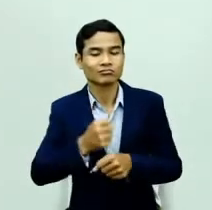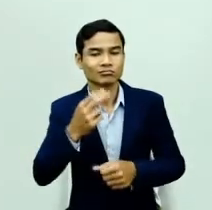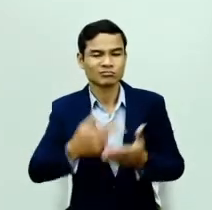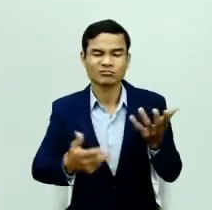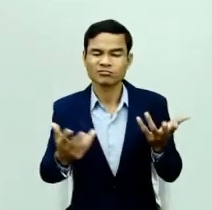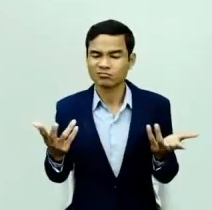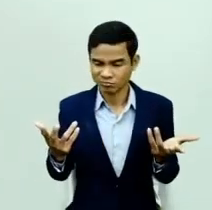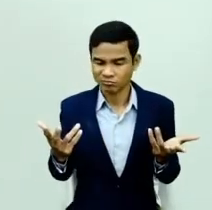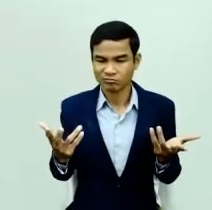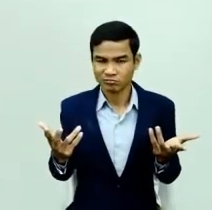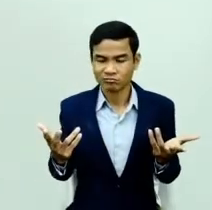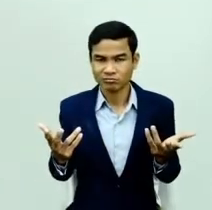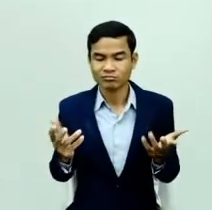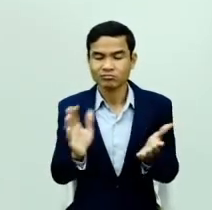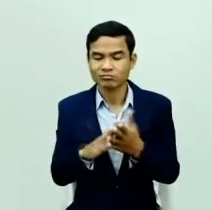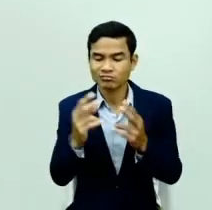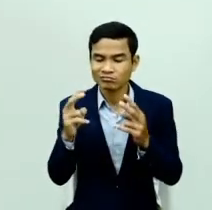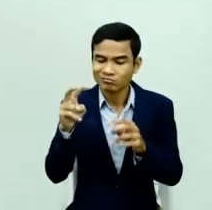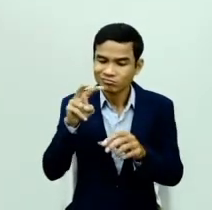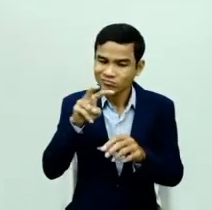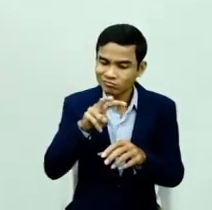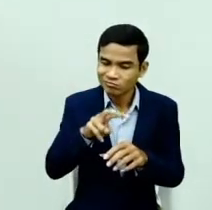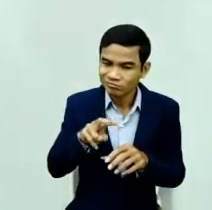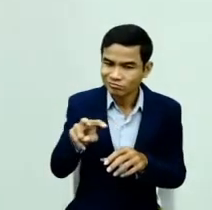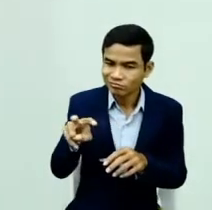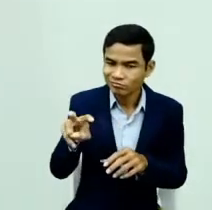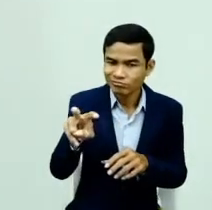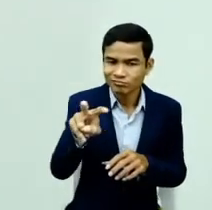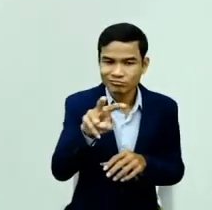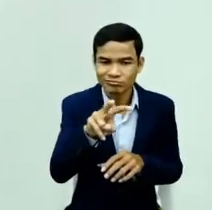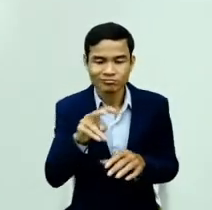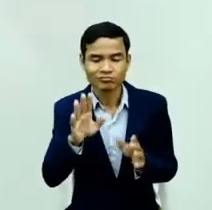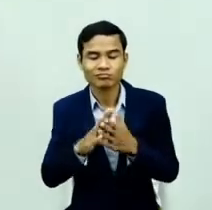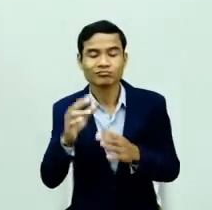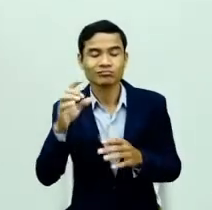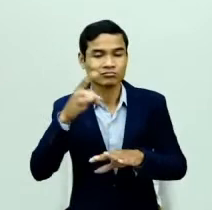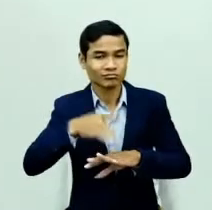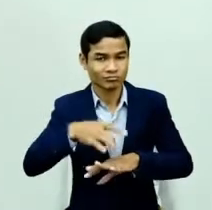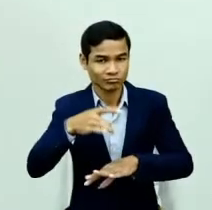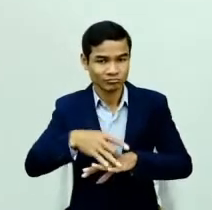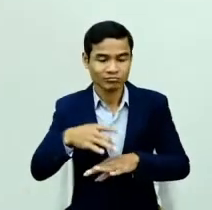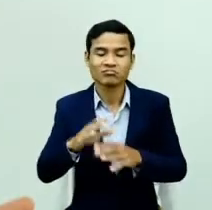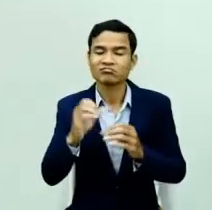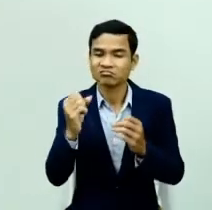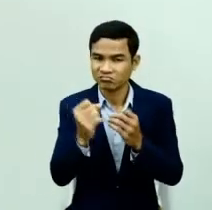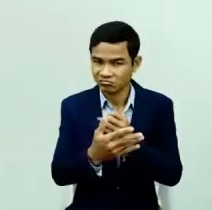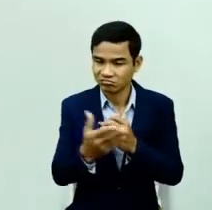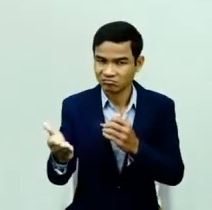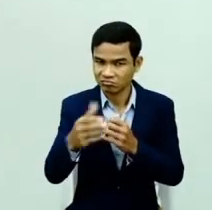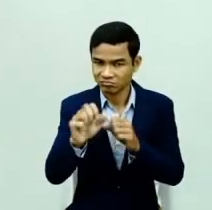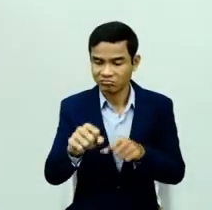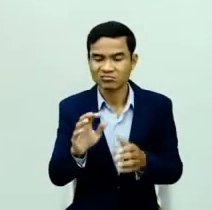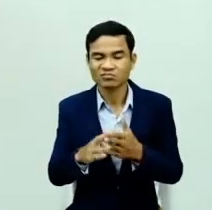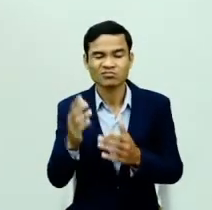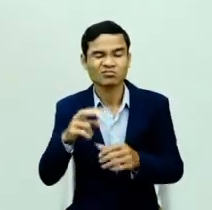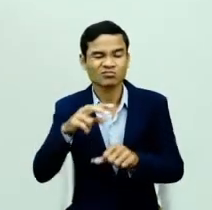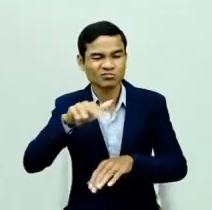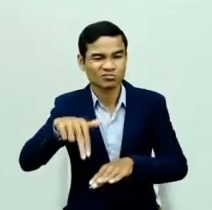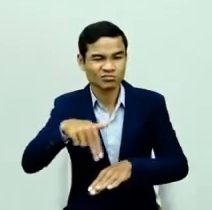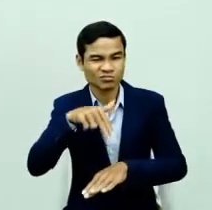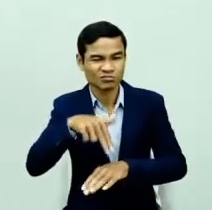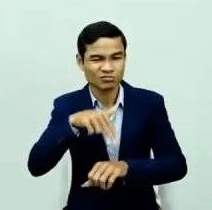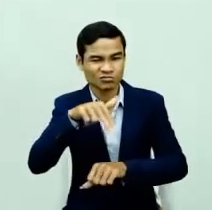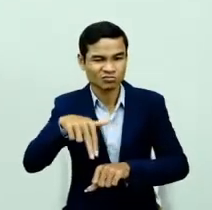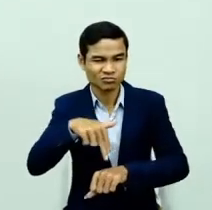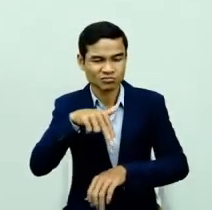Quát cầm bông tái Mơ phải ở lật Chân bố quát tình phí nâng ba hai chìa nè Chà, đà mơ lật được con nè thai tóm ở lật ní